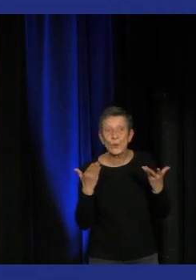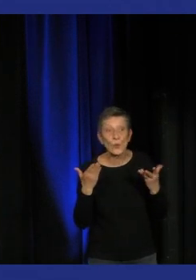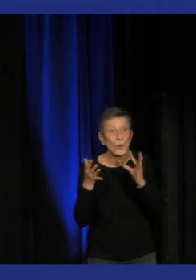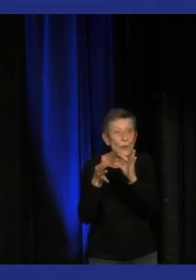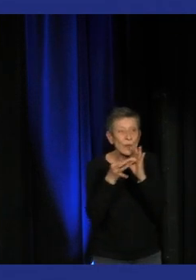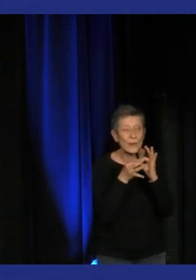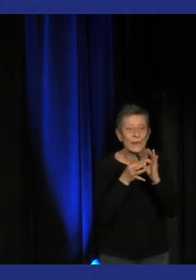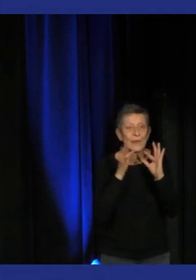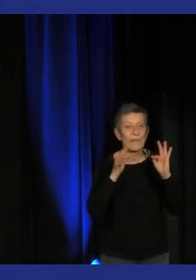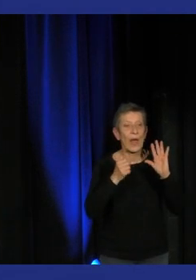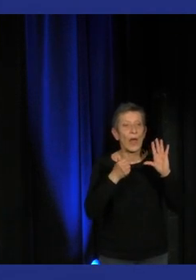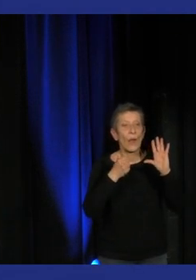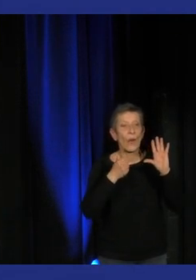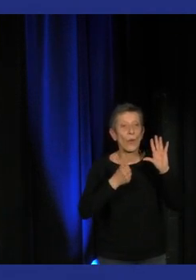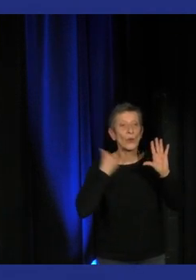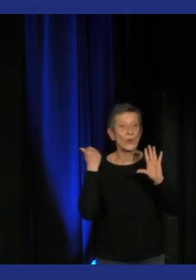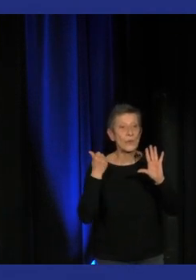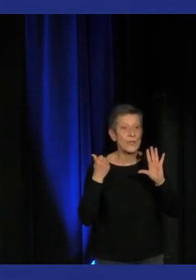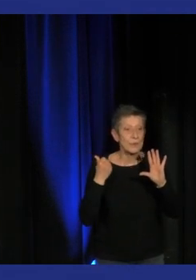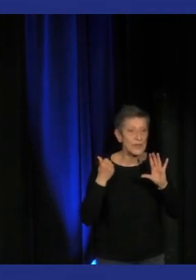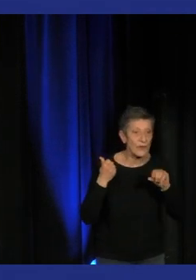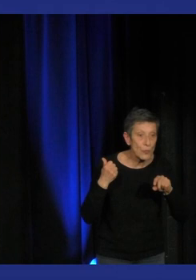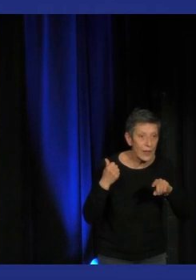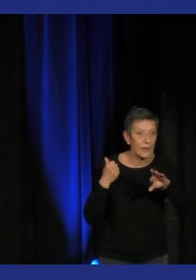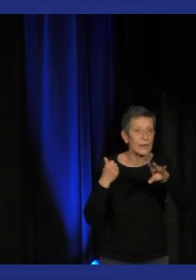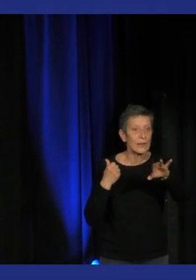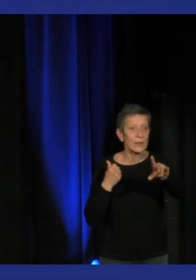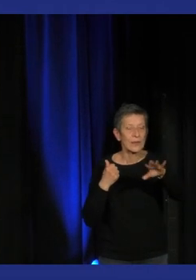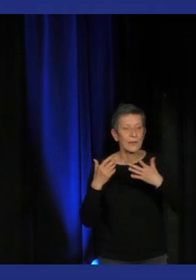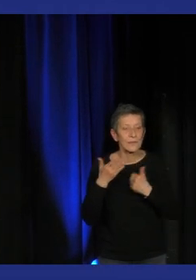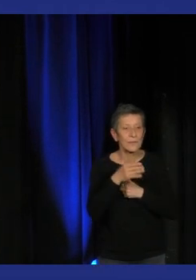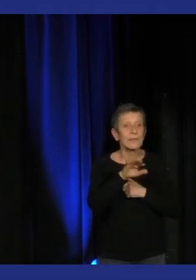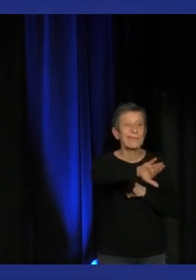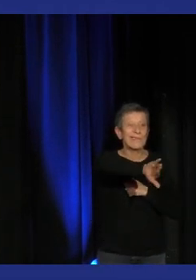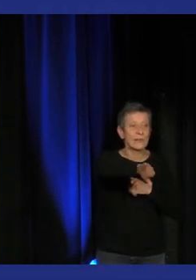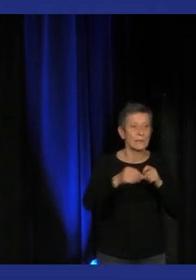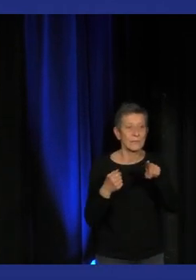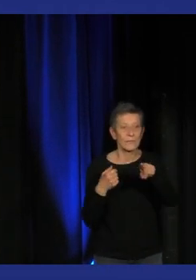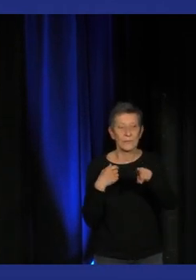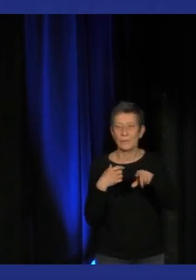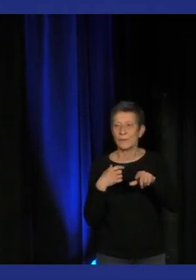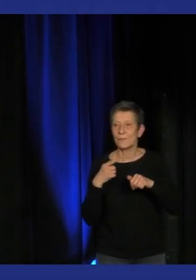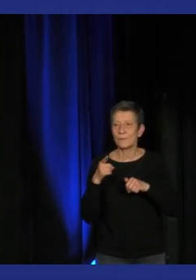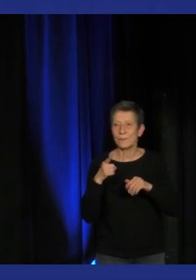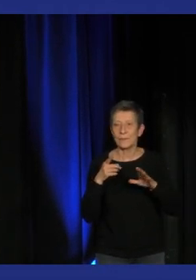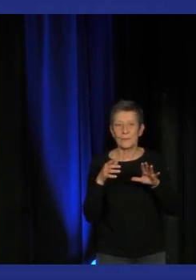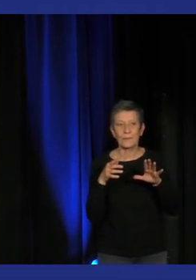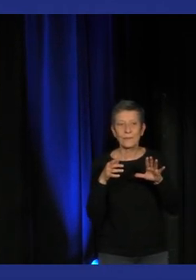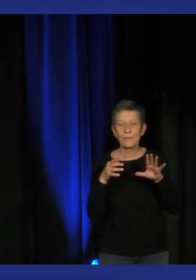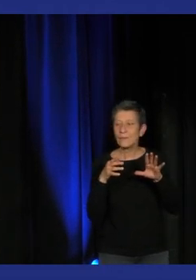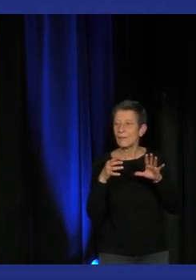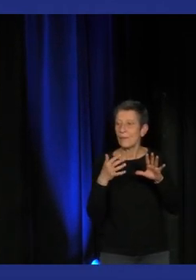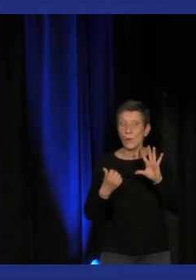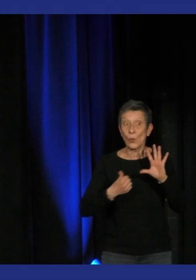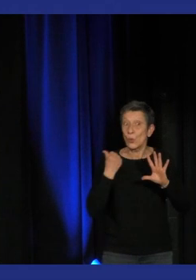l'autonomie. Moi, j'ai l'impression que le problème avec l'autonomie, en tout cas la manière dont on entend ce terme maintenant,